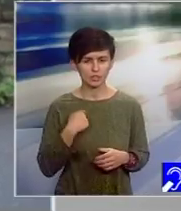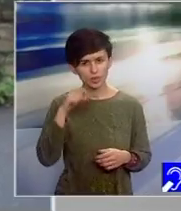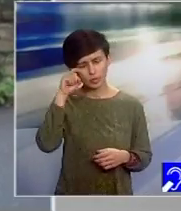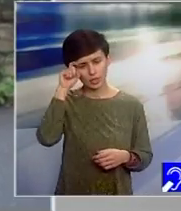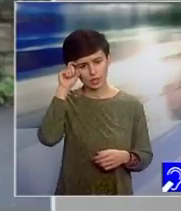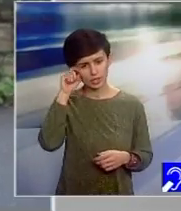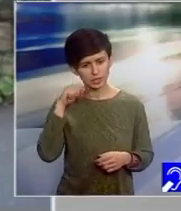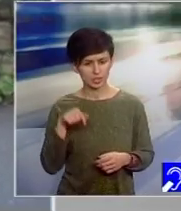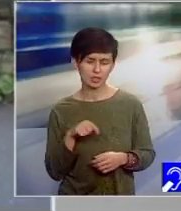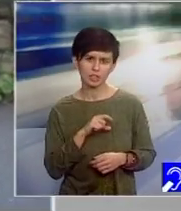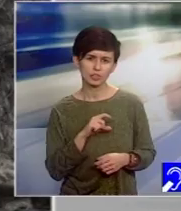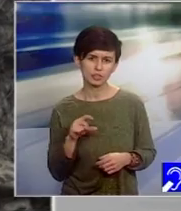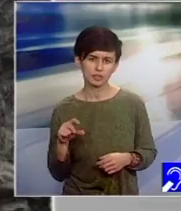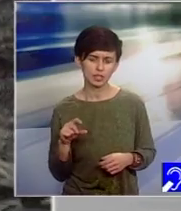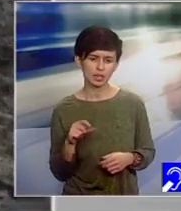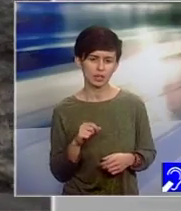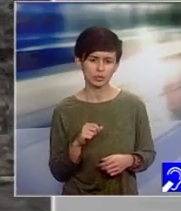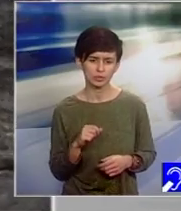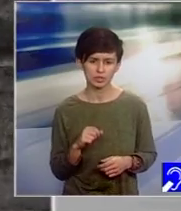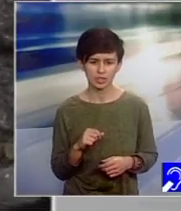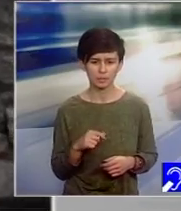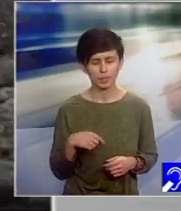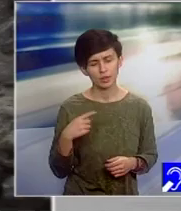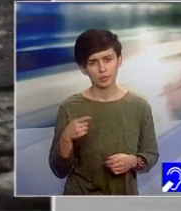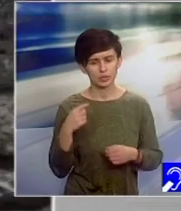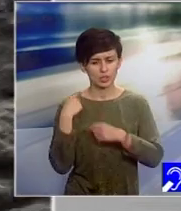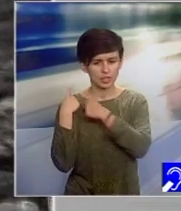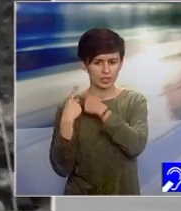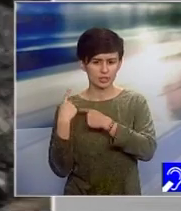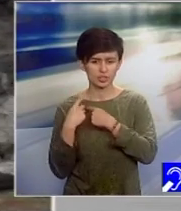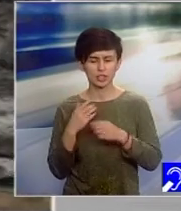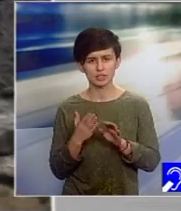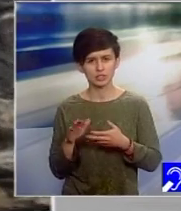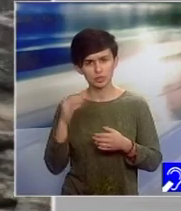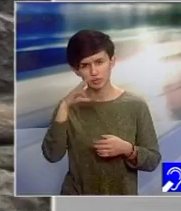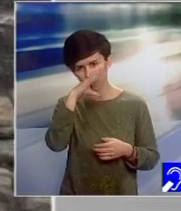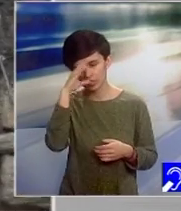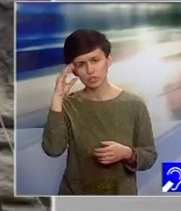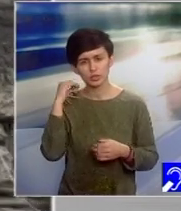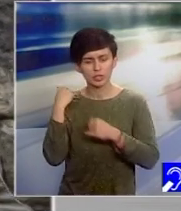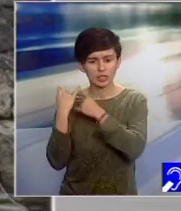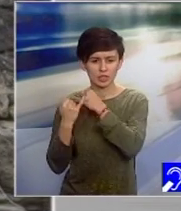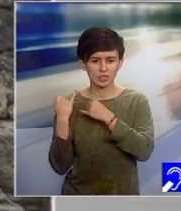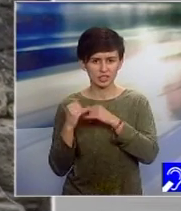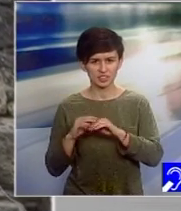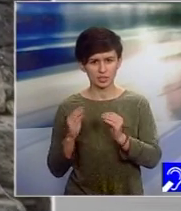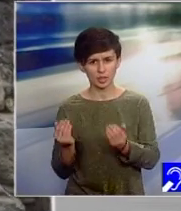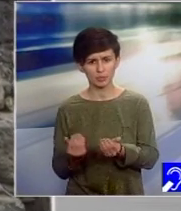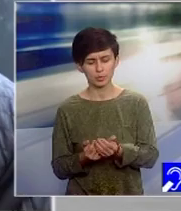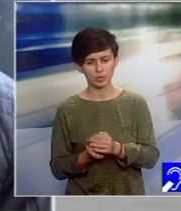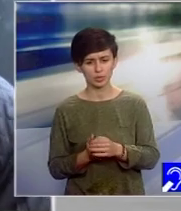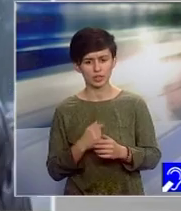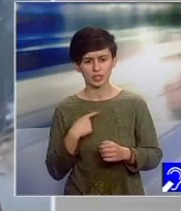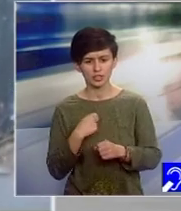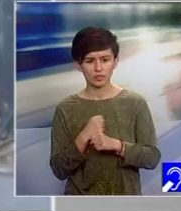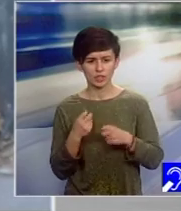din această cauză, ușor, următoarele generații încep să-și uite istoria poporului. Este foarte important să ne punem